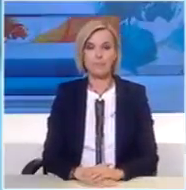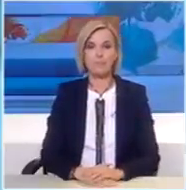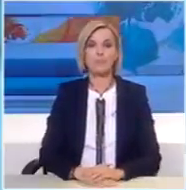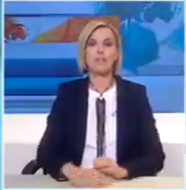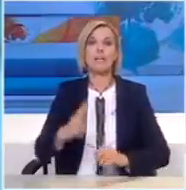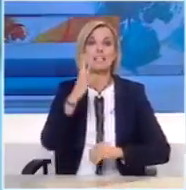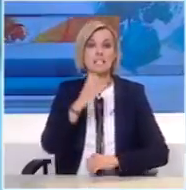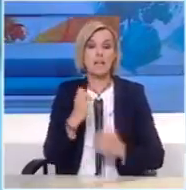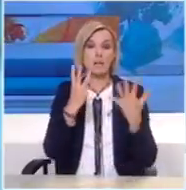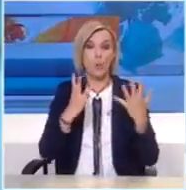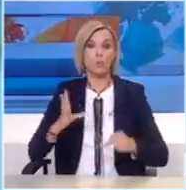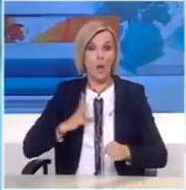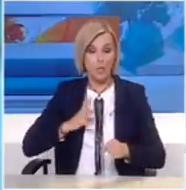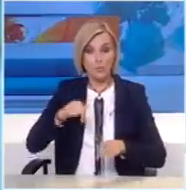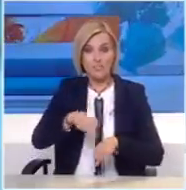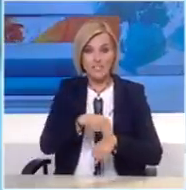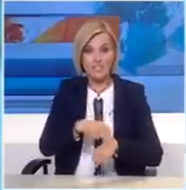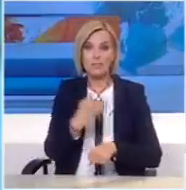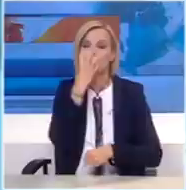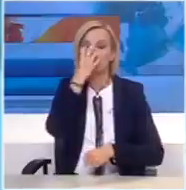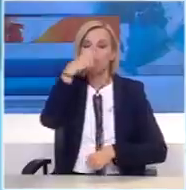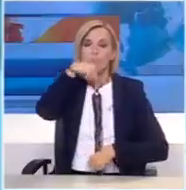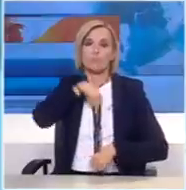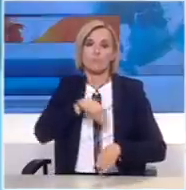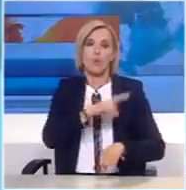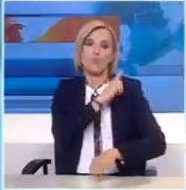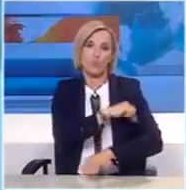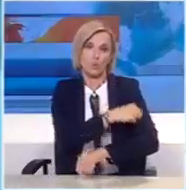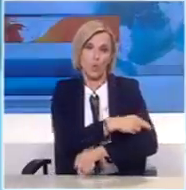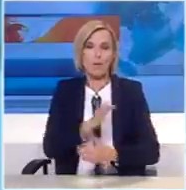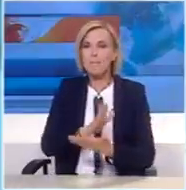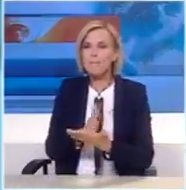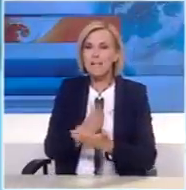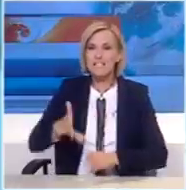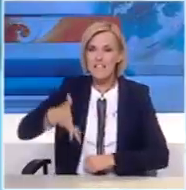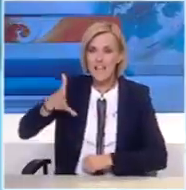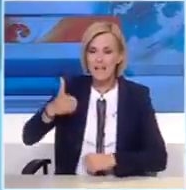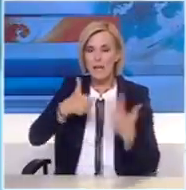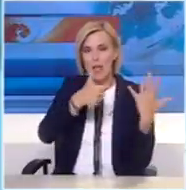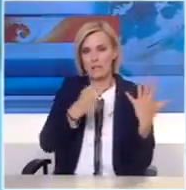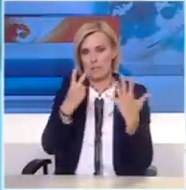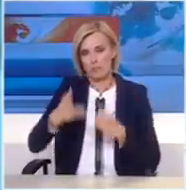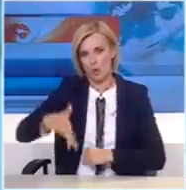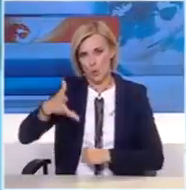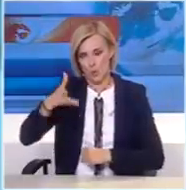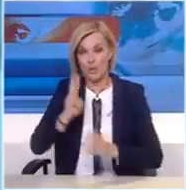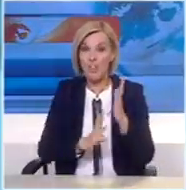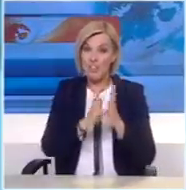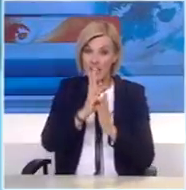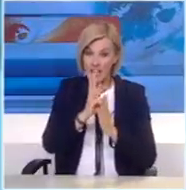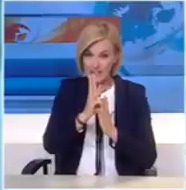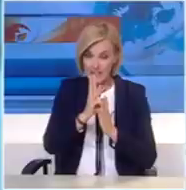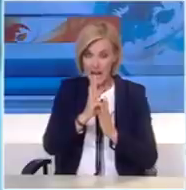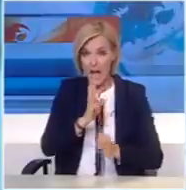48 συμπολίτες μας νοσηλεύονται διασωληνωμένοι. Η διάμεση ηλικία τους είναι 67 έτη. 13, δηλαδή